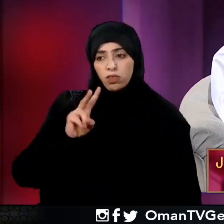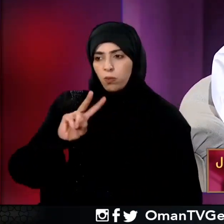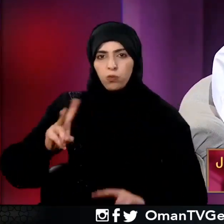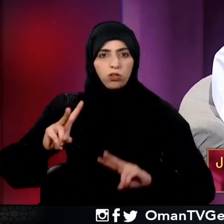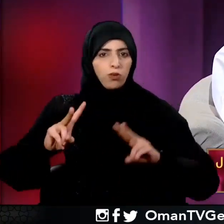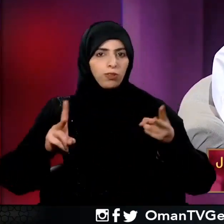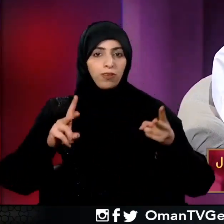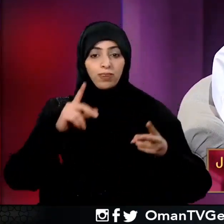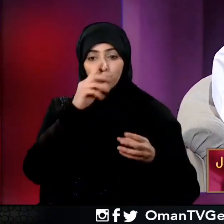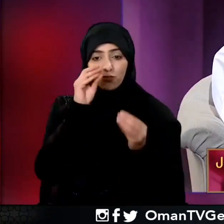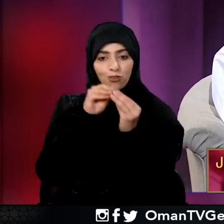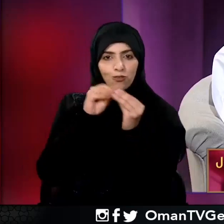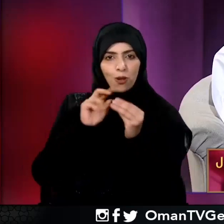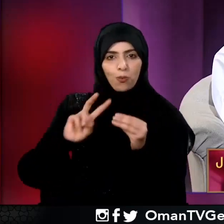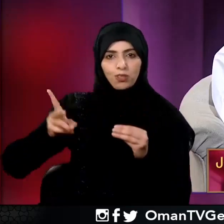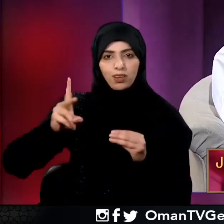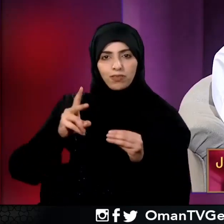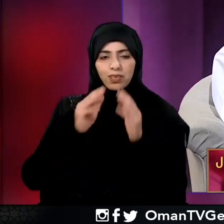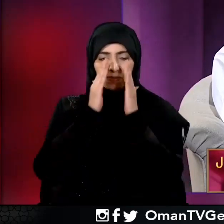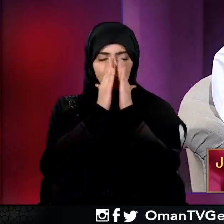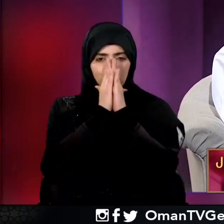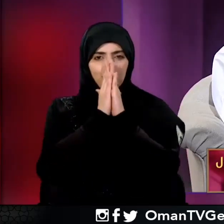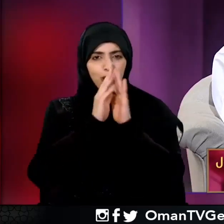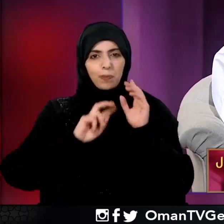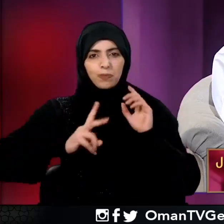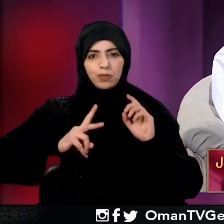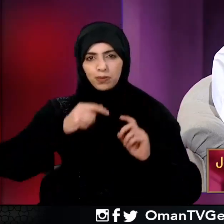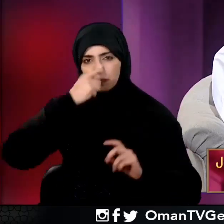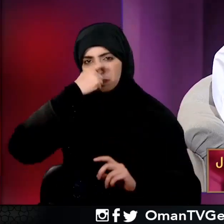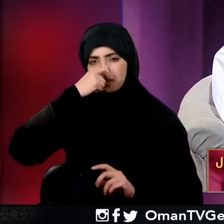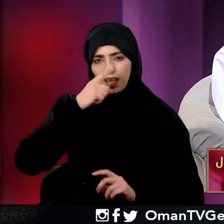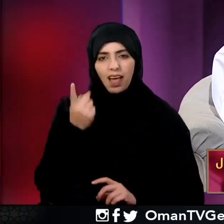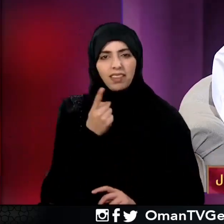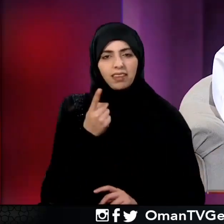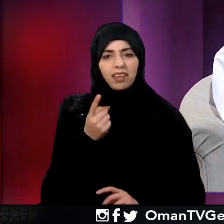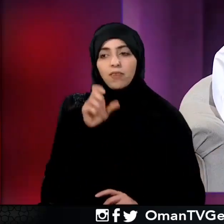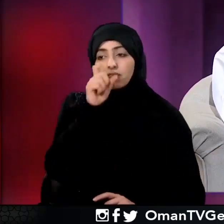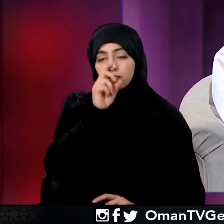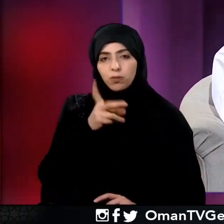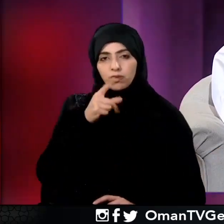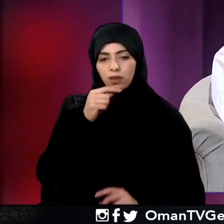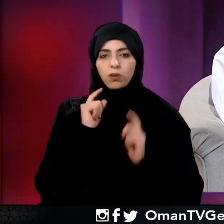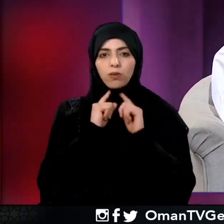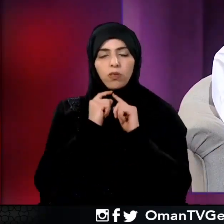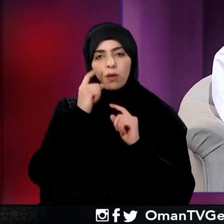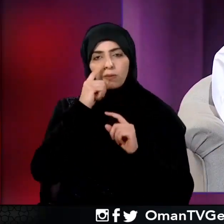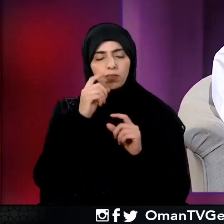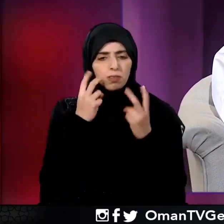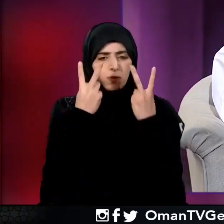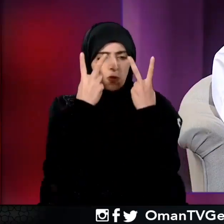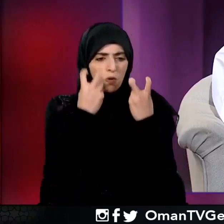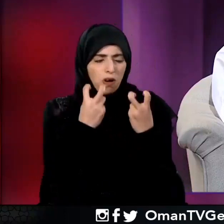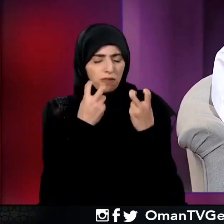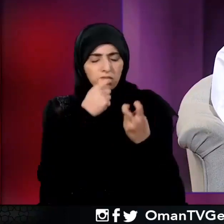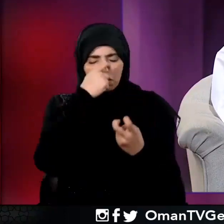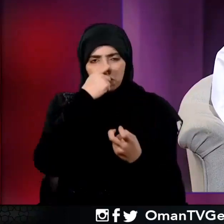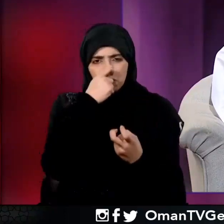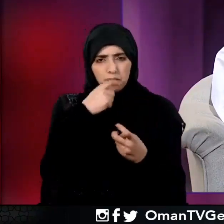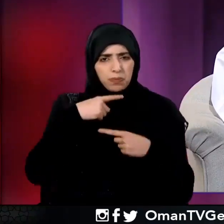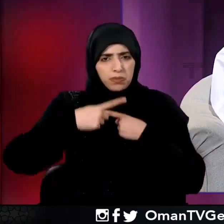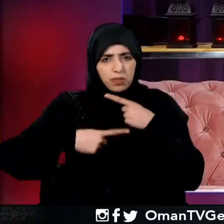بين الحساسية العادية اللي هي عبارة عن الرشح اللي هو العادي، سيلان والعطس وانسداد الأنف